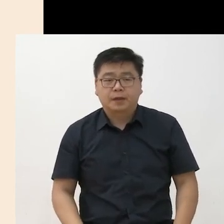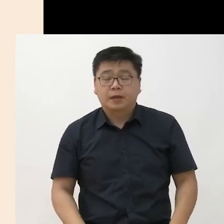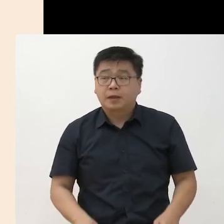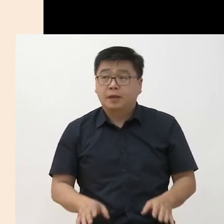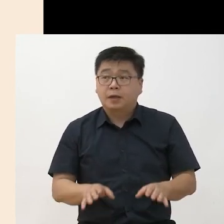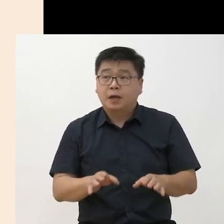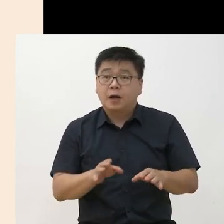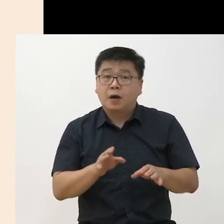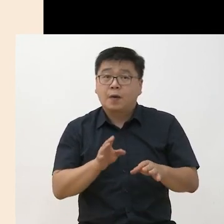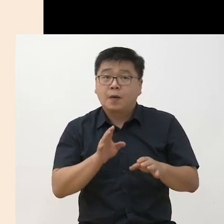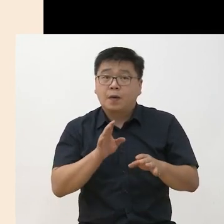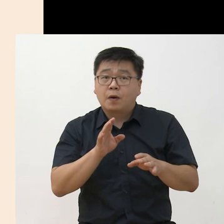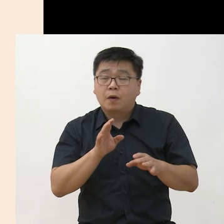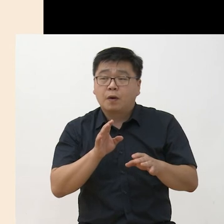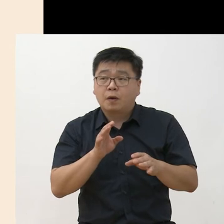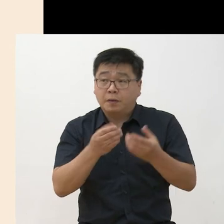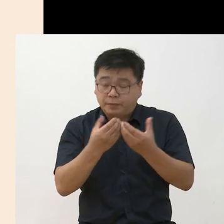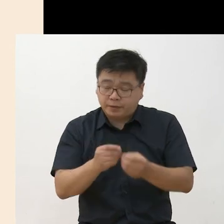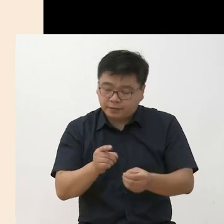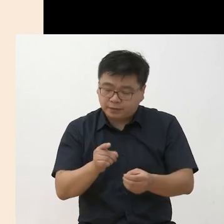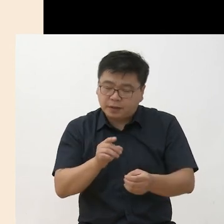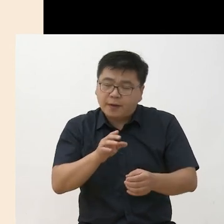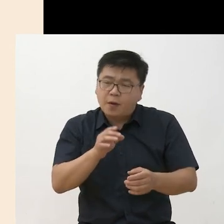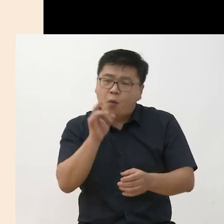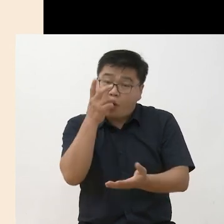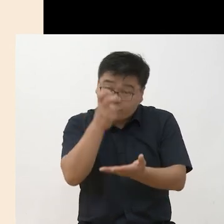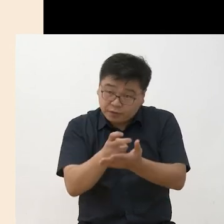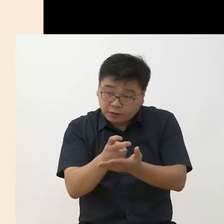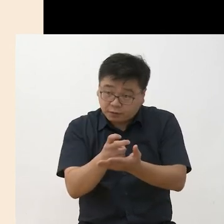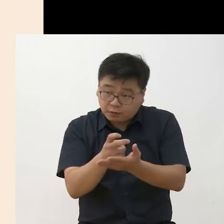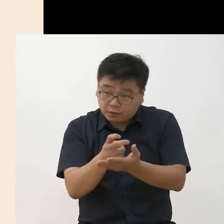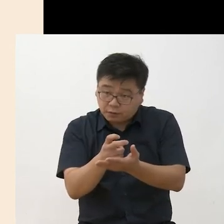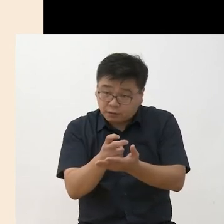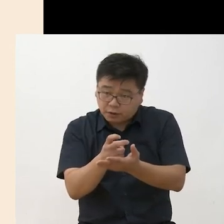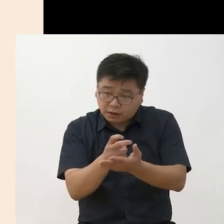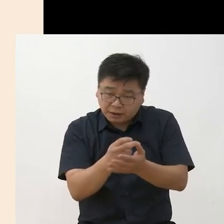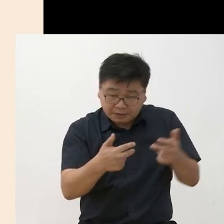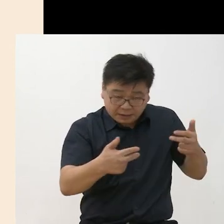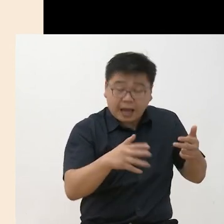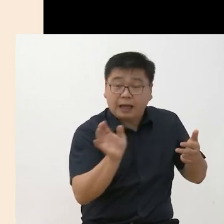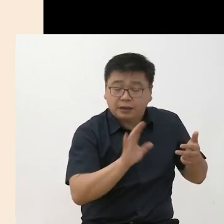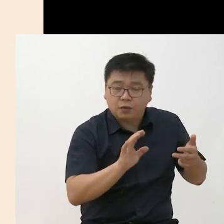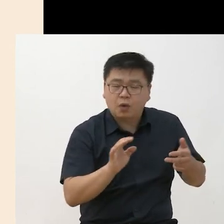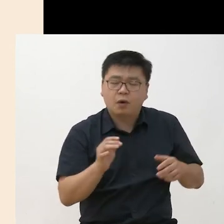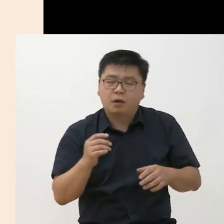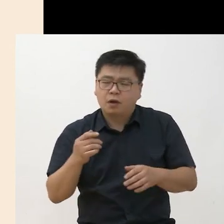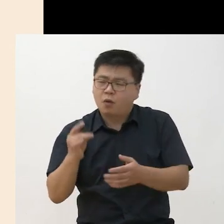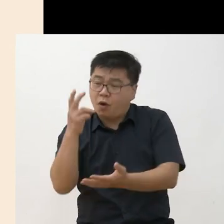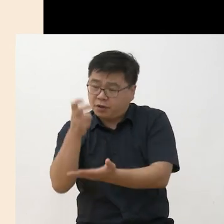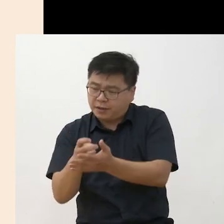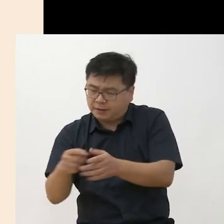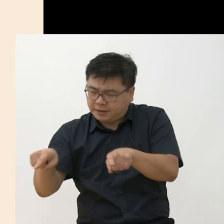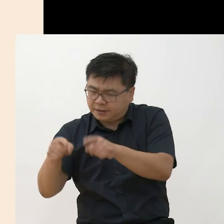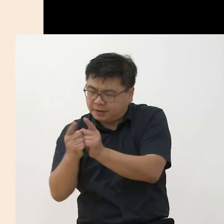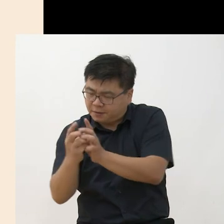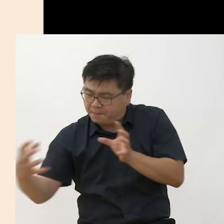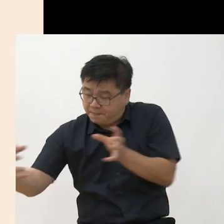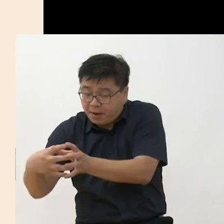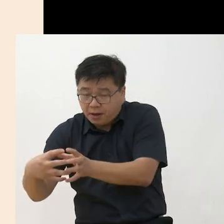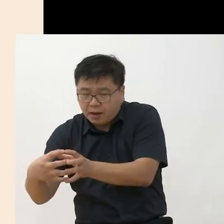실제 비대면 방식으로 원칙적으로 하는 것이 아니라 그렇게 전환한다면 어떻게 전환할 수